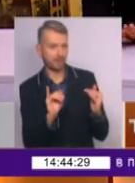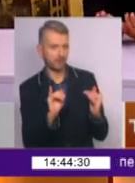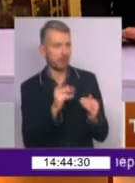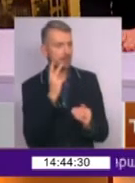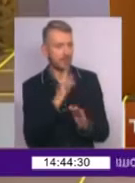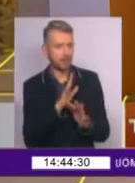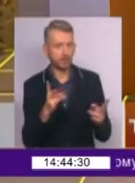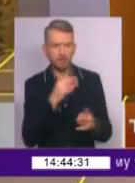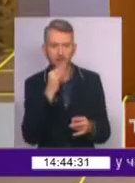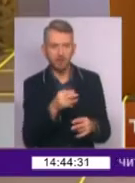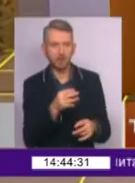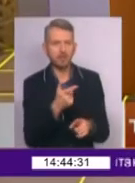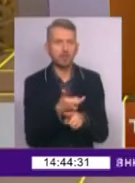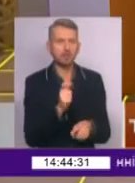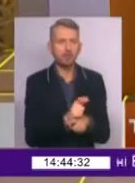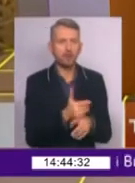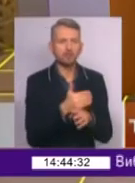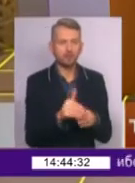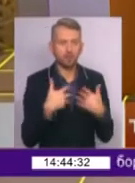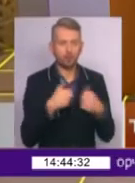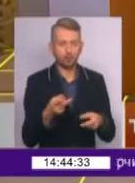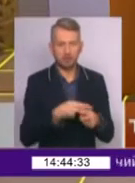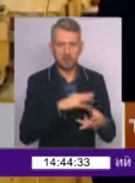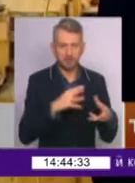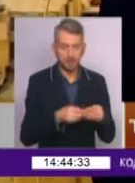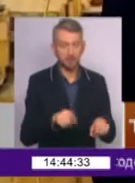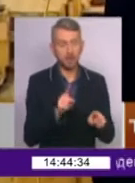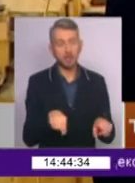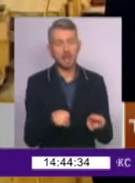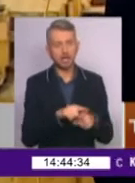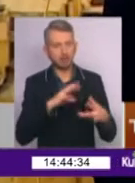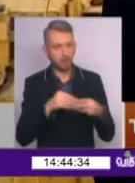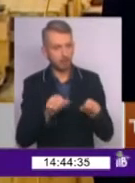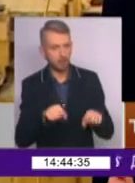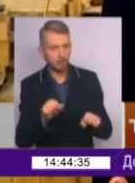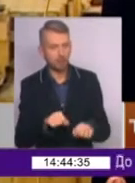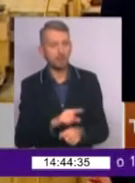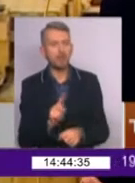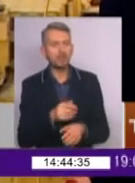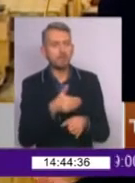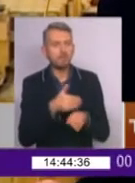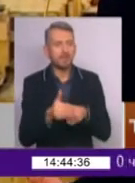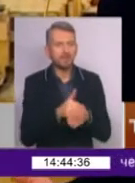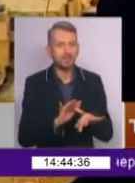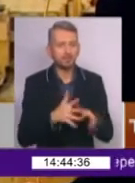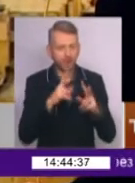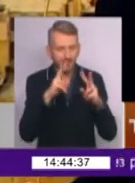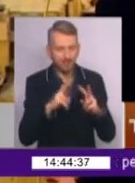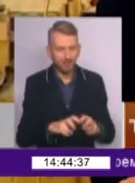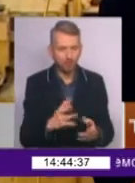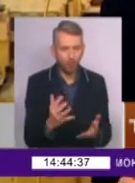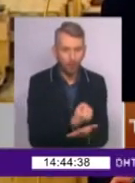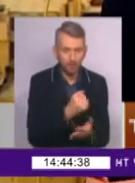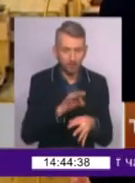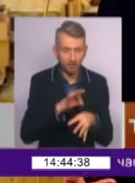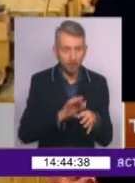сказати, що значна частина одужує без наслідків, але такі наслідки теж можливі. І чим пізніше відбулася діагностика і розпочати